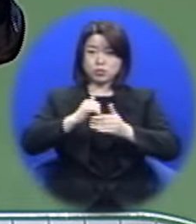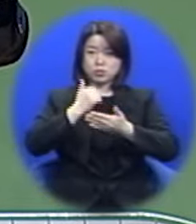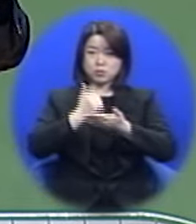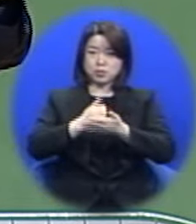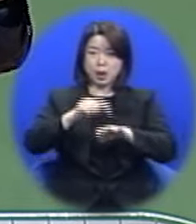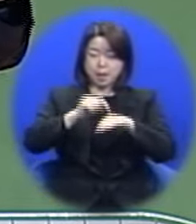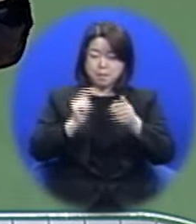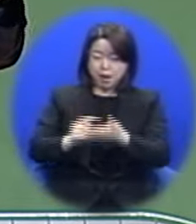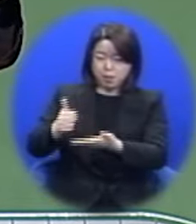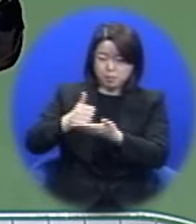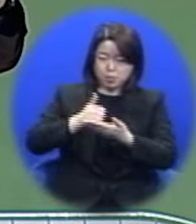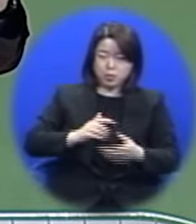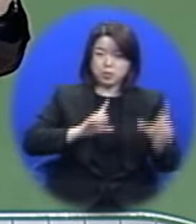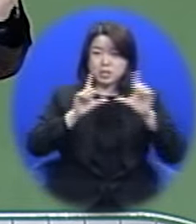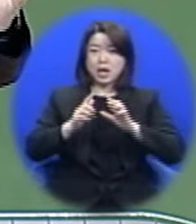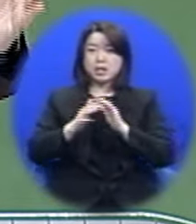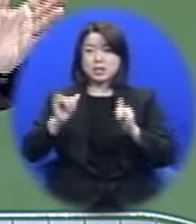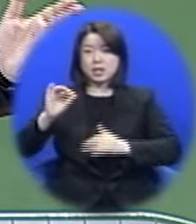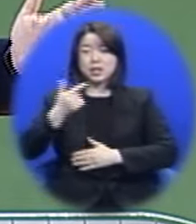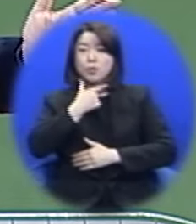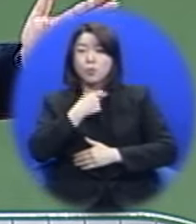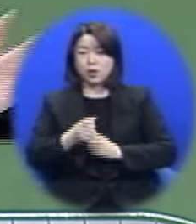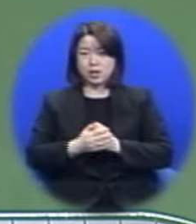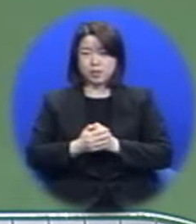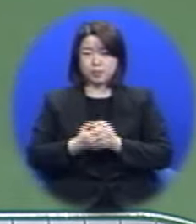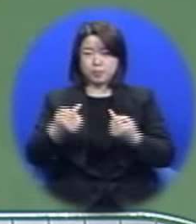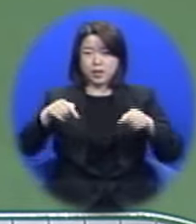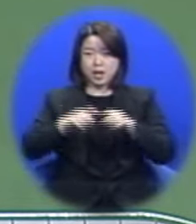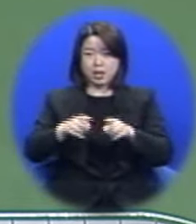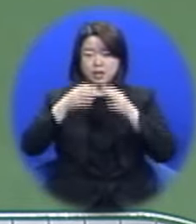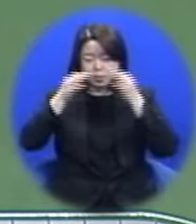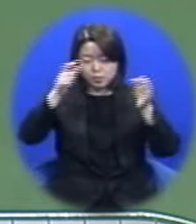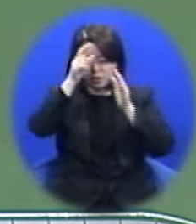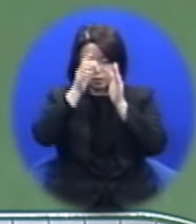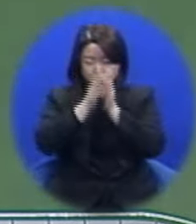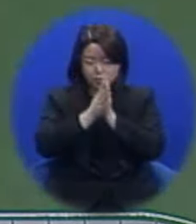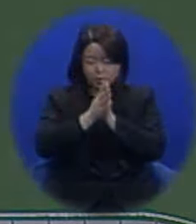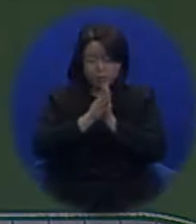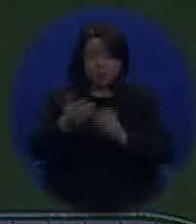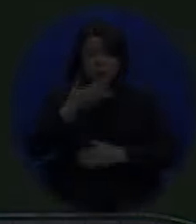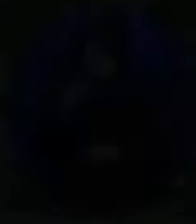모시고 사는 자가 되기를 원합니다. 우리 다 같이 통성으로 기도하고 성찬을 받겠습니다.